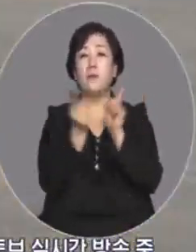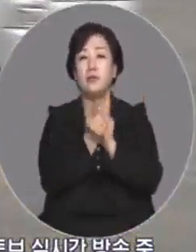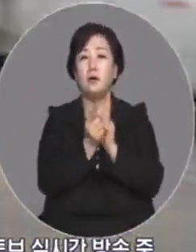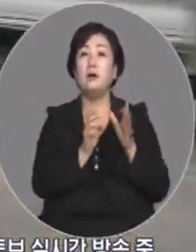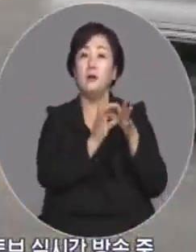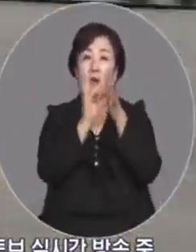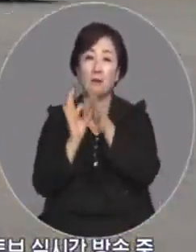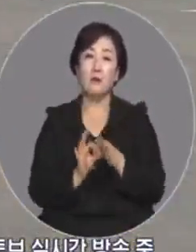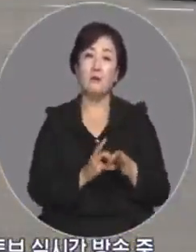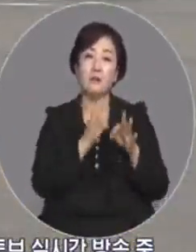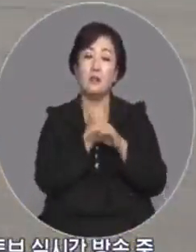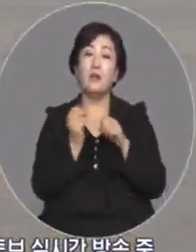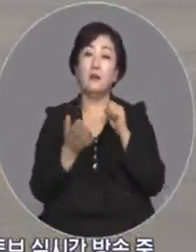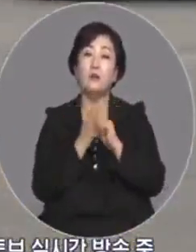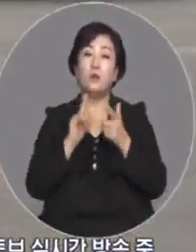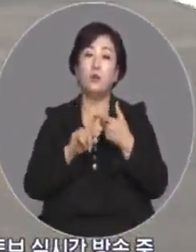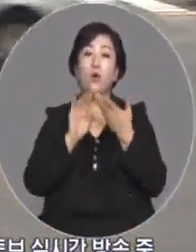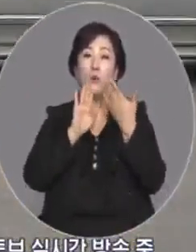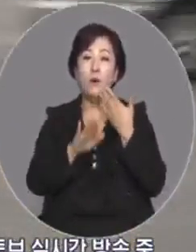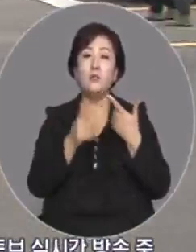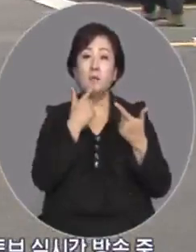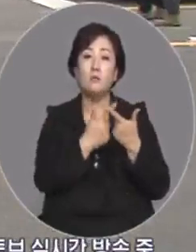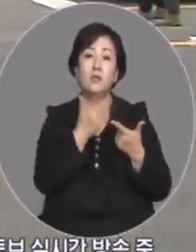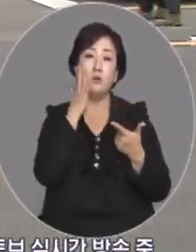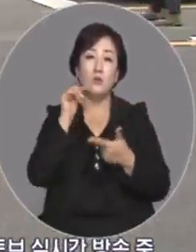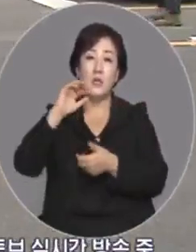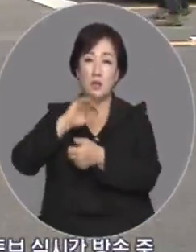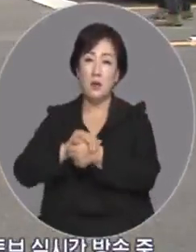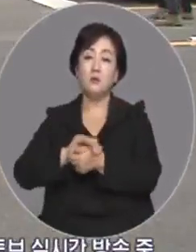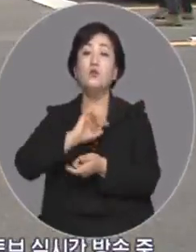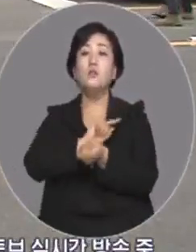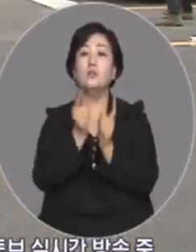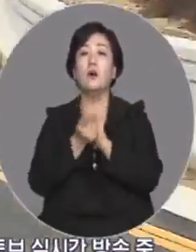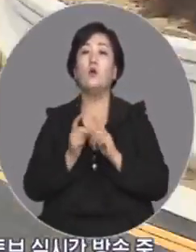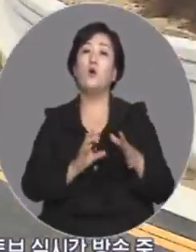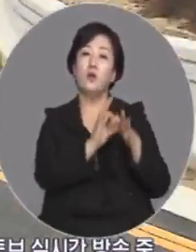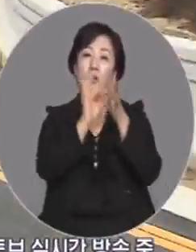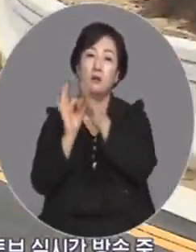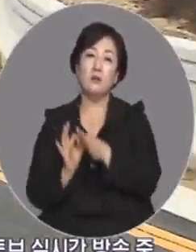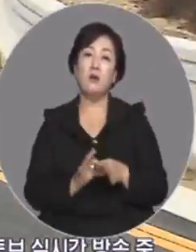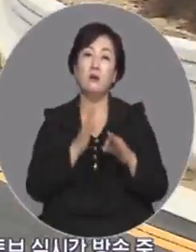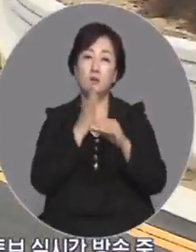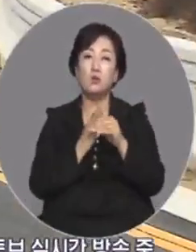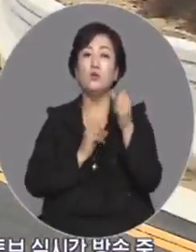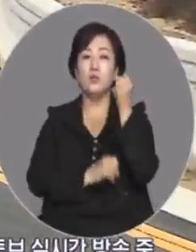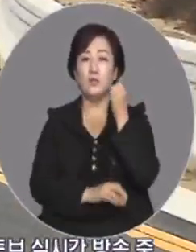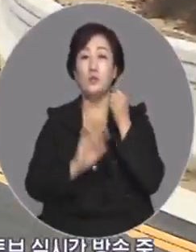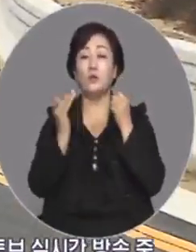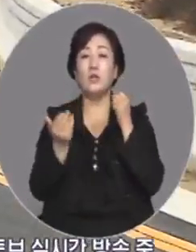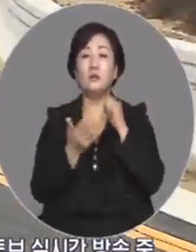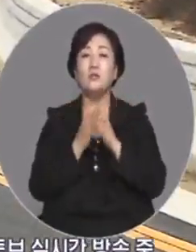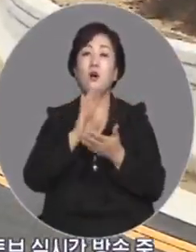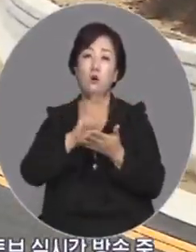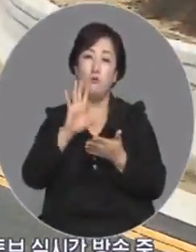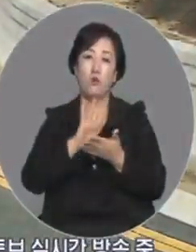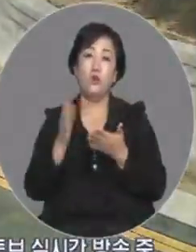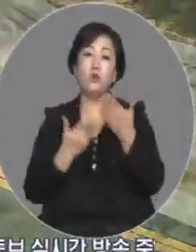이에 따라 이해로는 머지않아 부산 울산 경주를 연결하는 고속국도의 중심축이 되어 울산